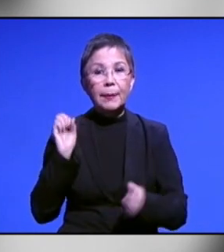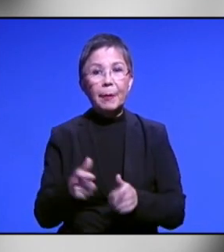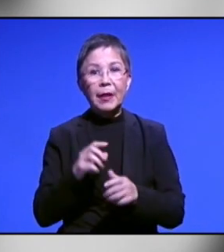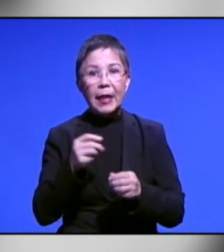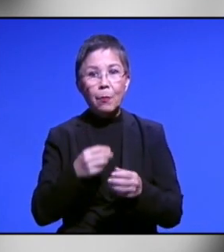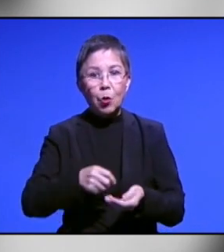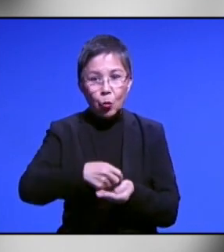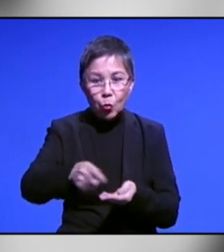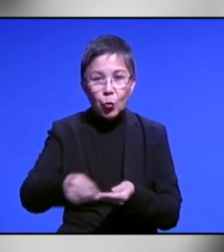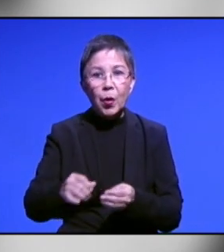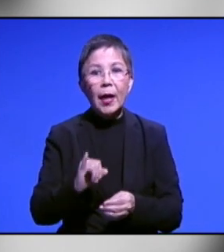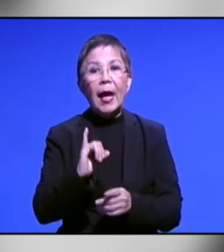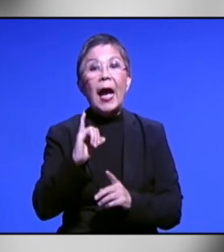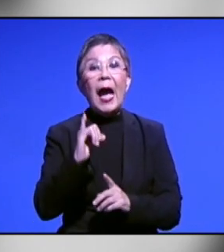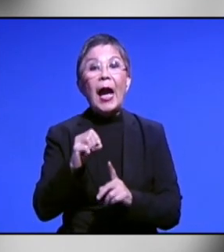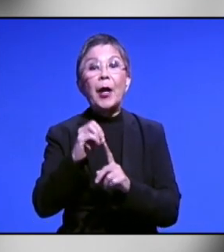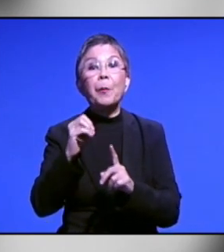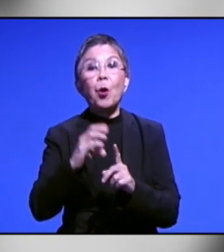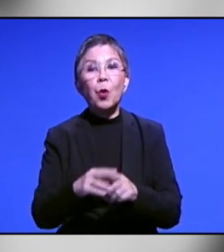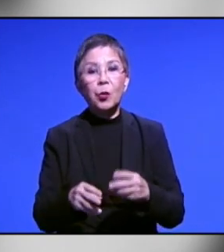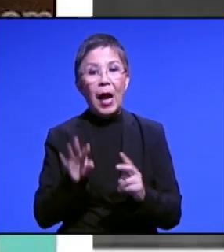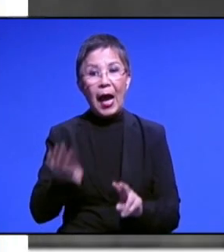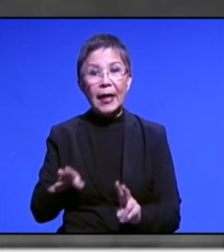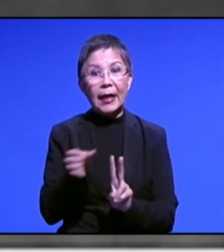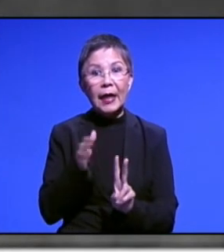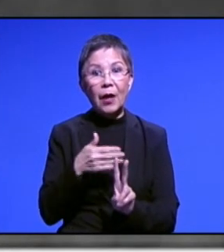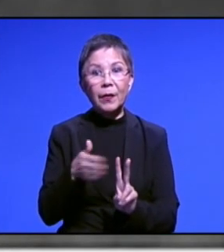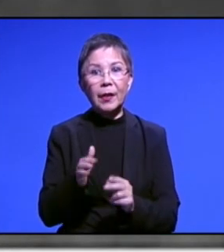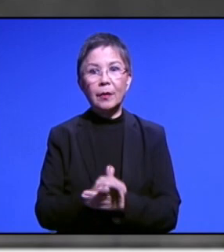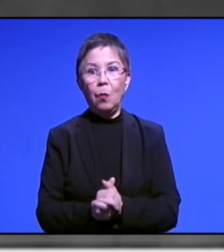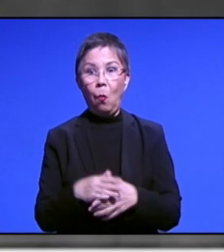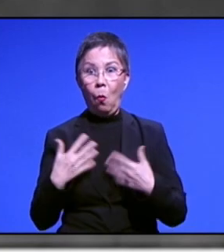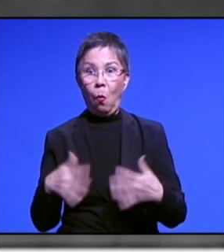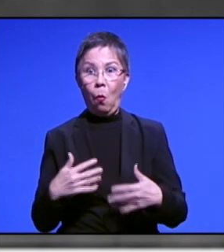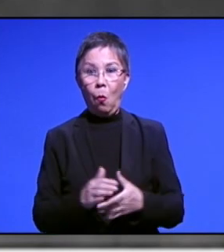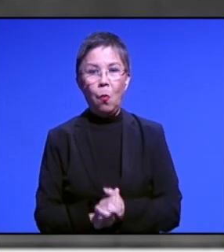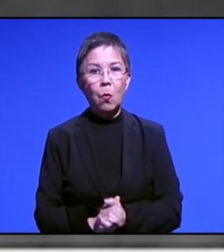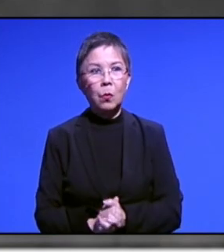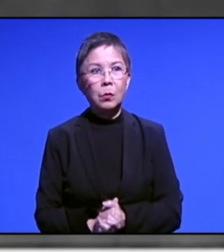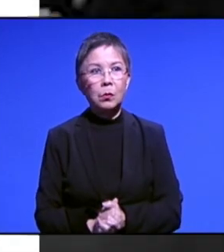dengan membagikan souvenir iPod pada resepsi pernikahan anaknya di Hotel Mulia Jakarta. Tim Liputan Transmedia.